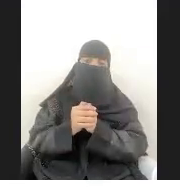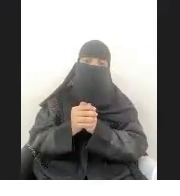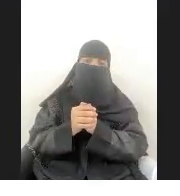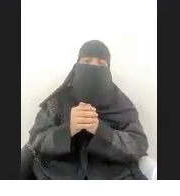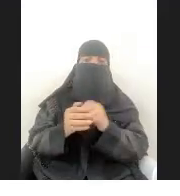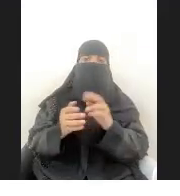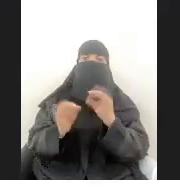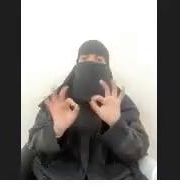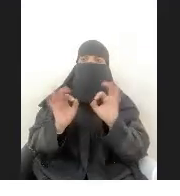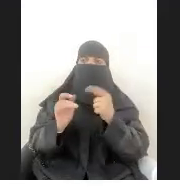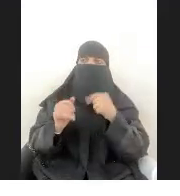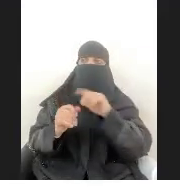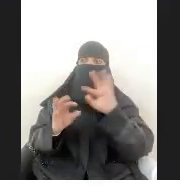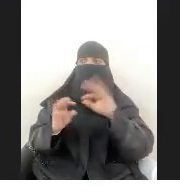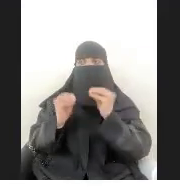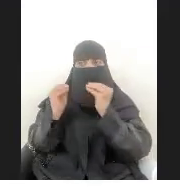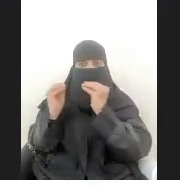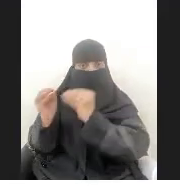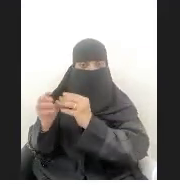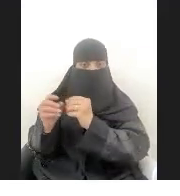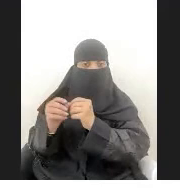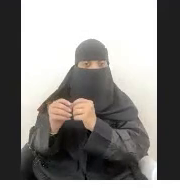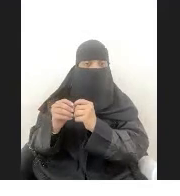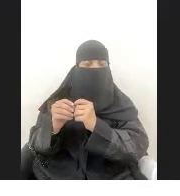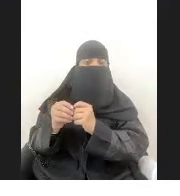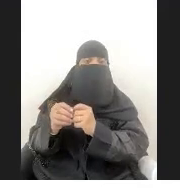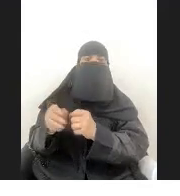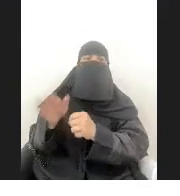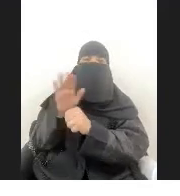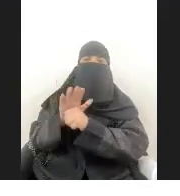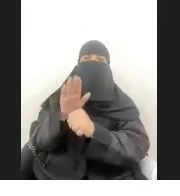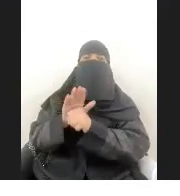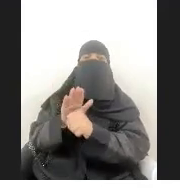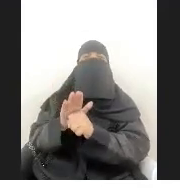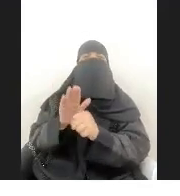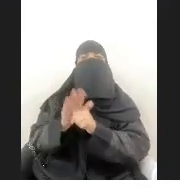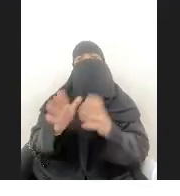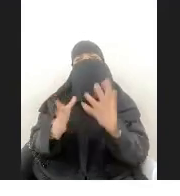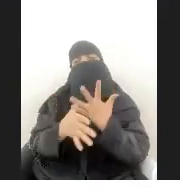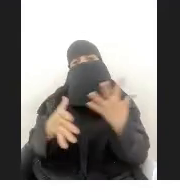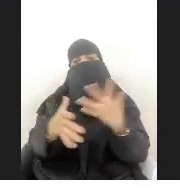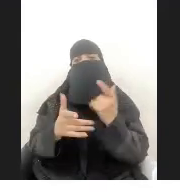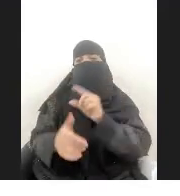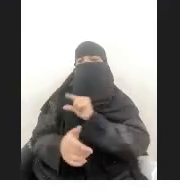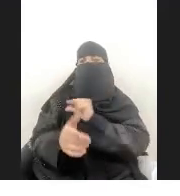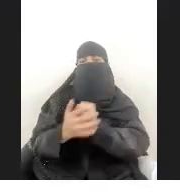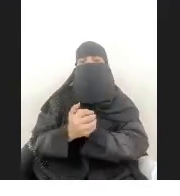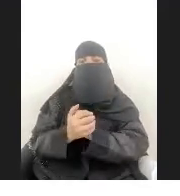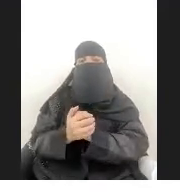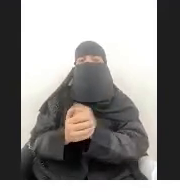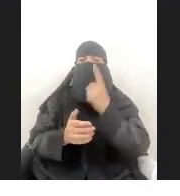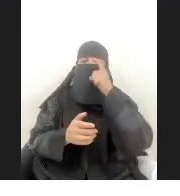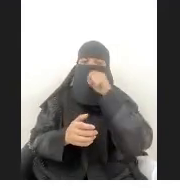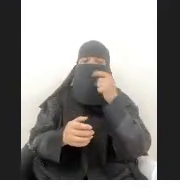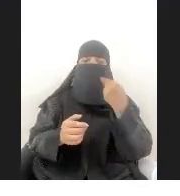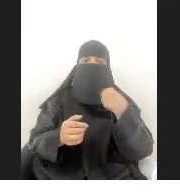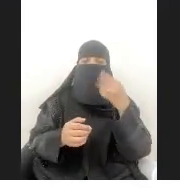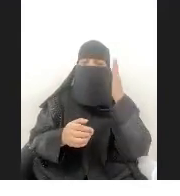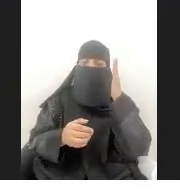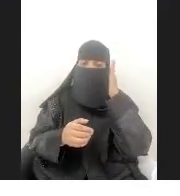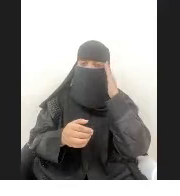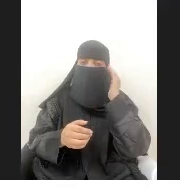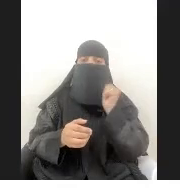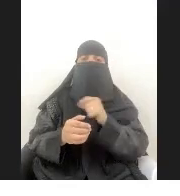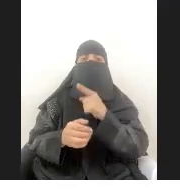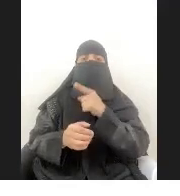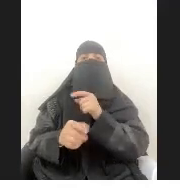هيصير يعني عبء زيادة على الطلاب، فلازم نحن ناخذ هذه الأوقات في الاعتبار.